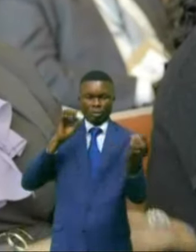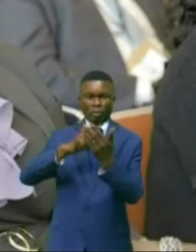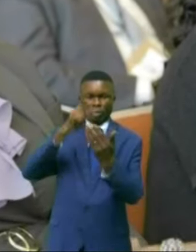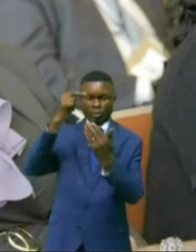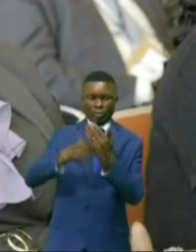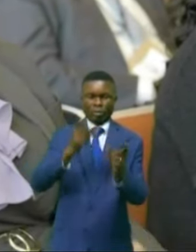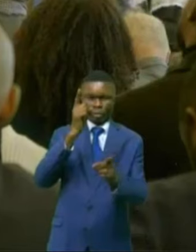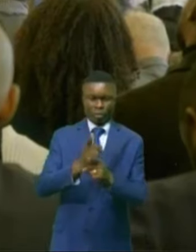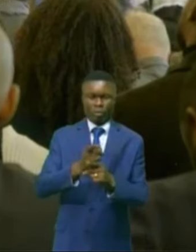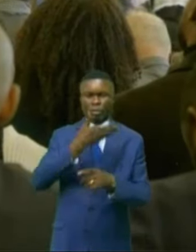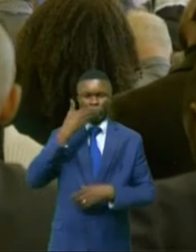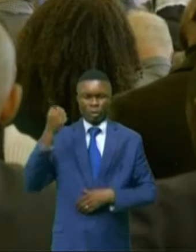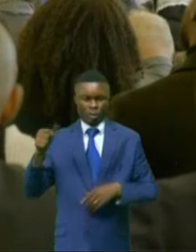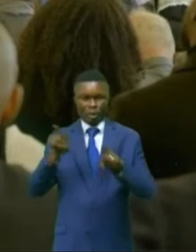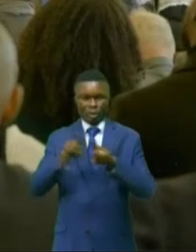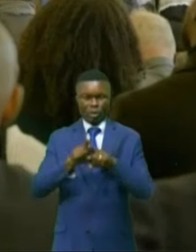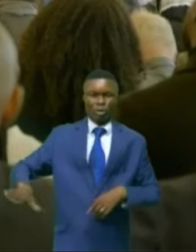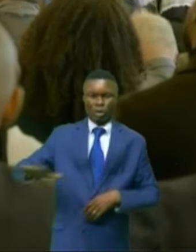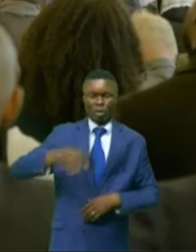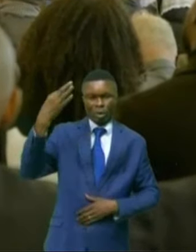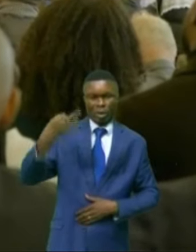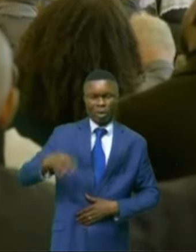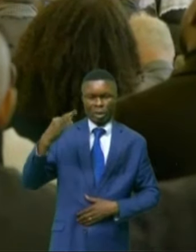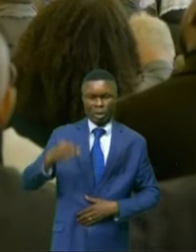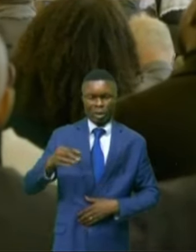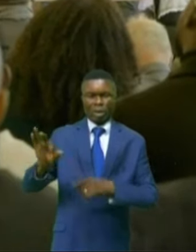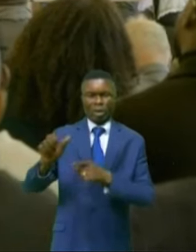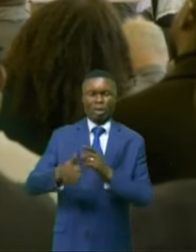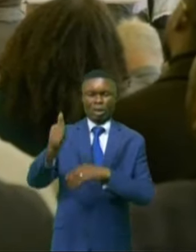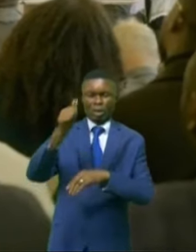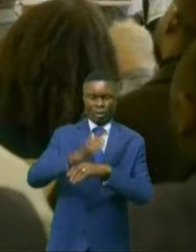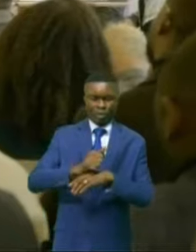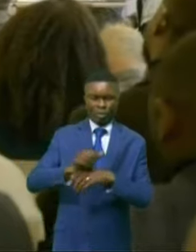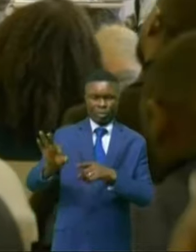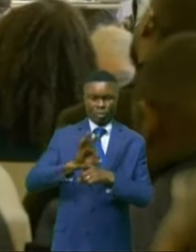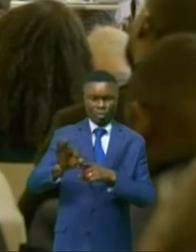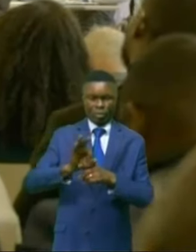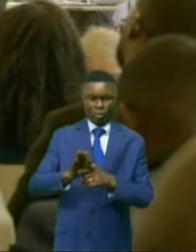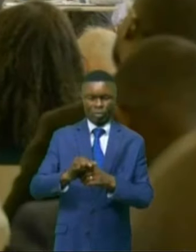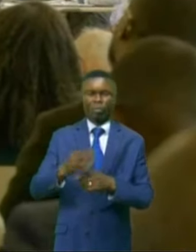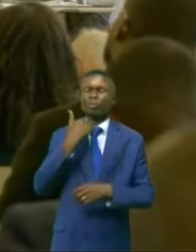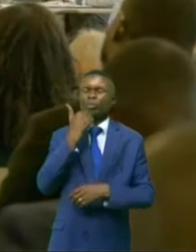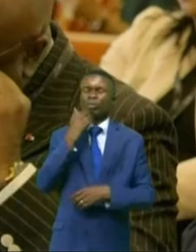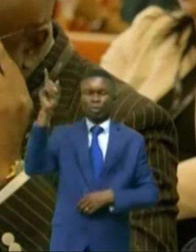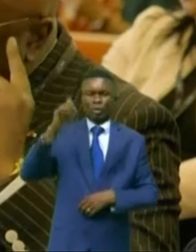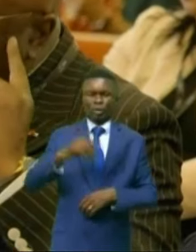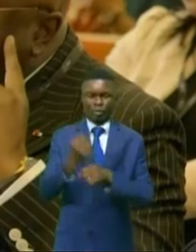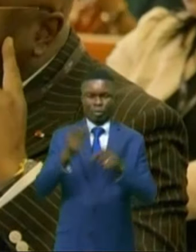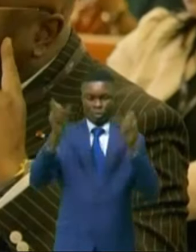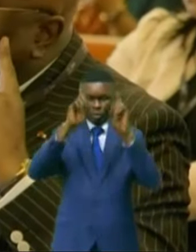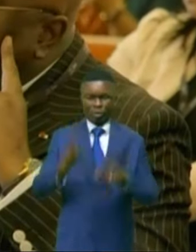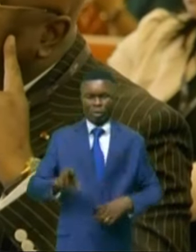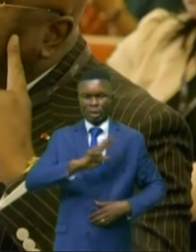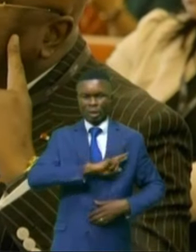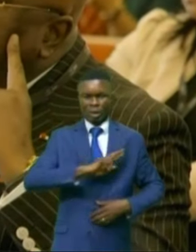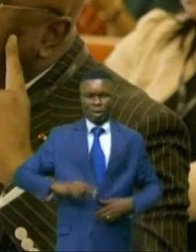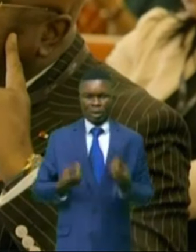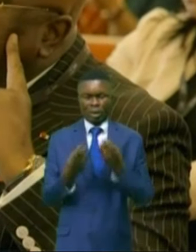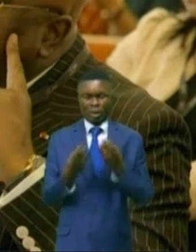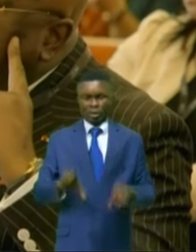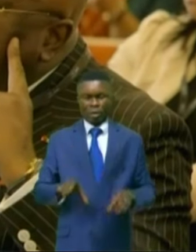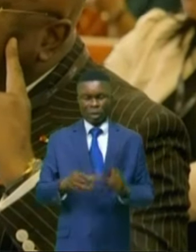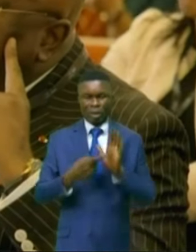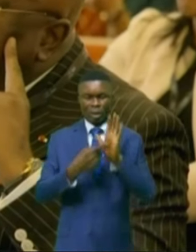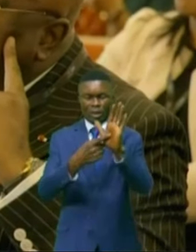peu partout, comme à Paris, lors de son atelier pays au Forum du Sian sur les investissements en Afrique, la République démocratique du Congo a